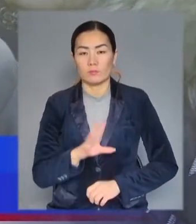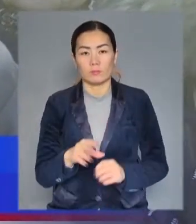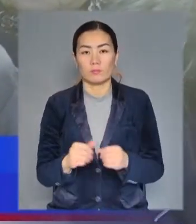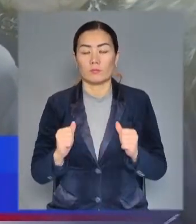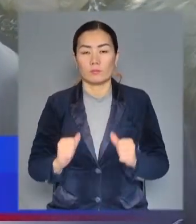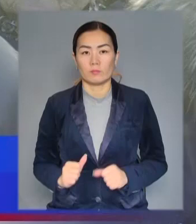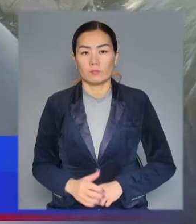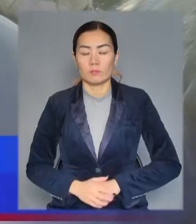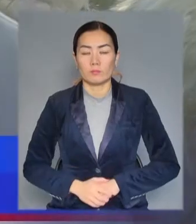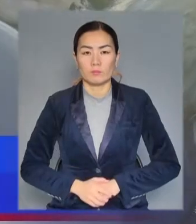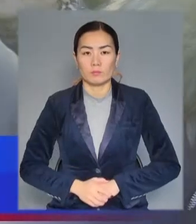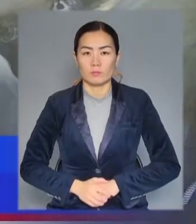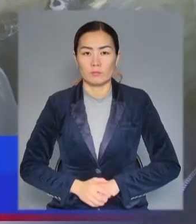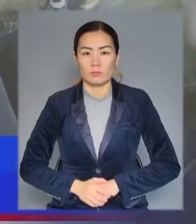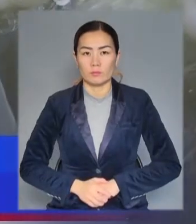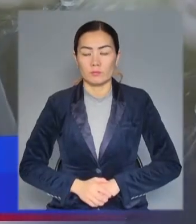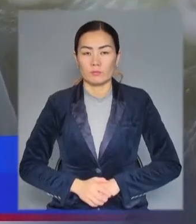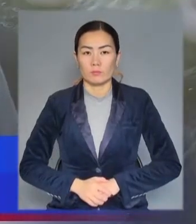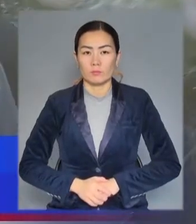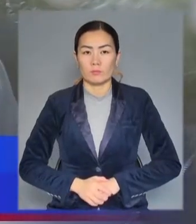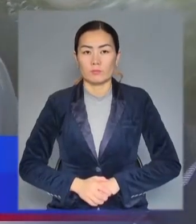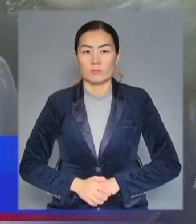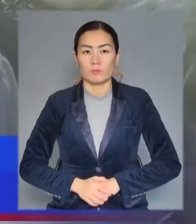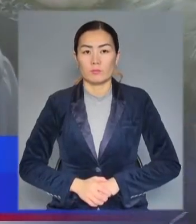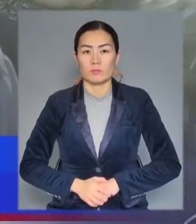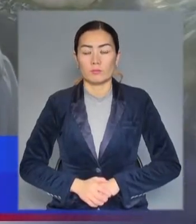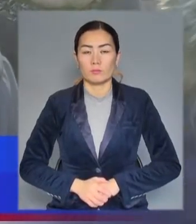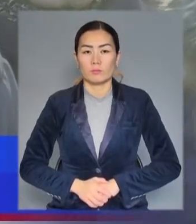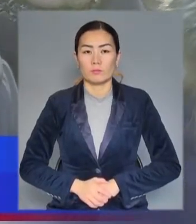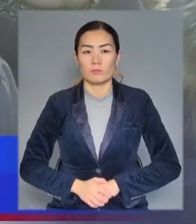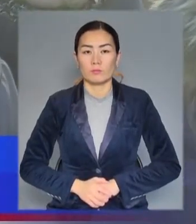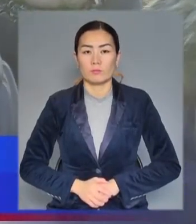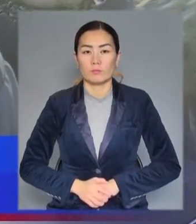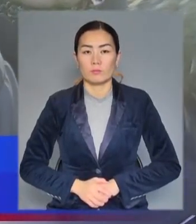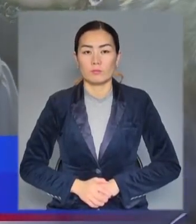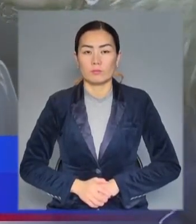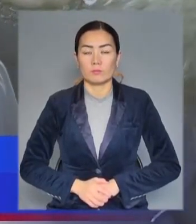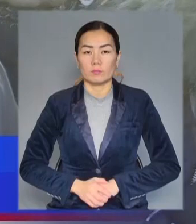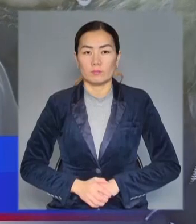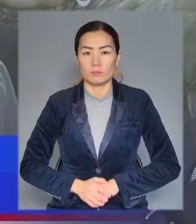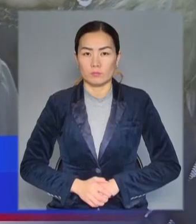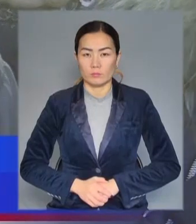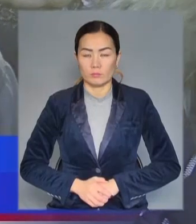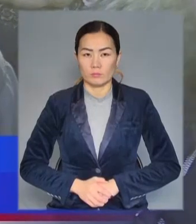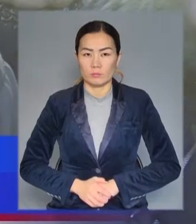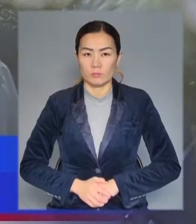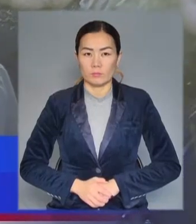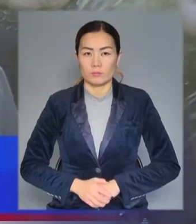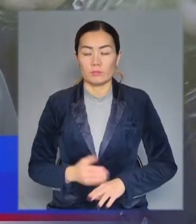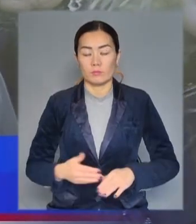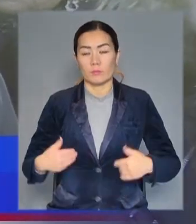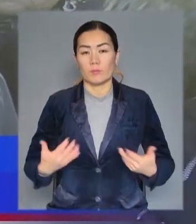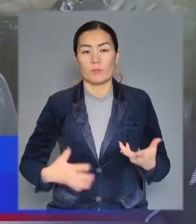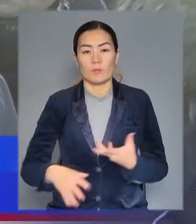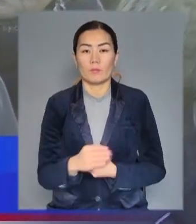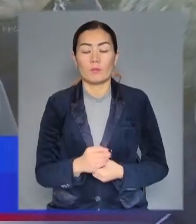әрменді барлығы. Соған тілекшіміз біздер, отанын қорғап келе, ер заматты бұл борышы ғой. Қай уақытында ер заматты отанын қорғауға. Соған